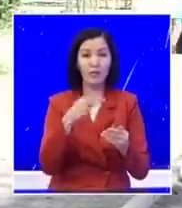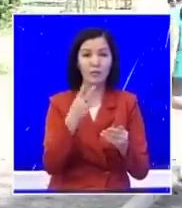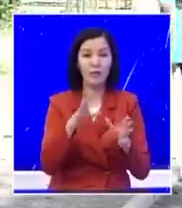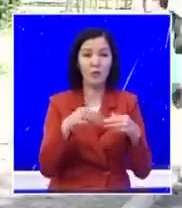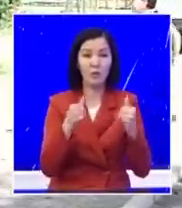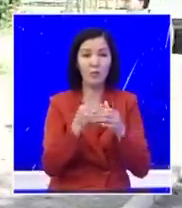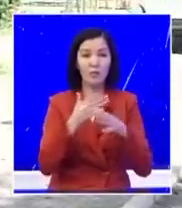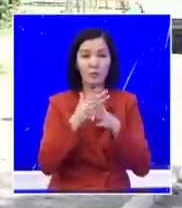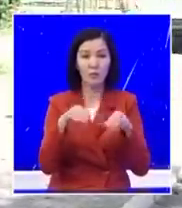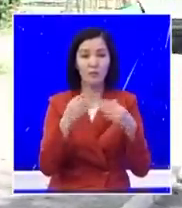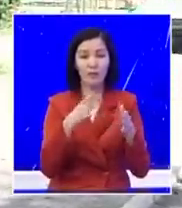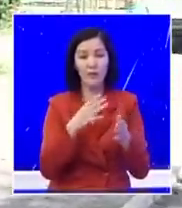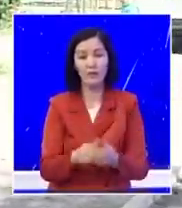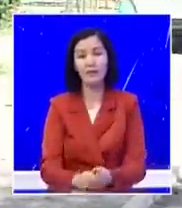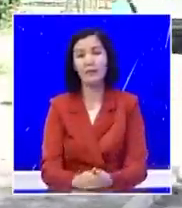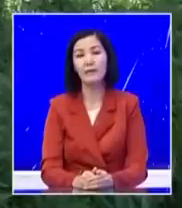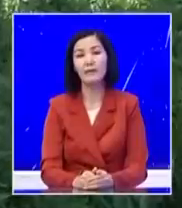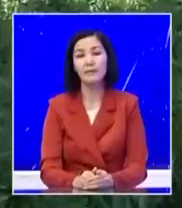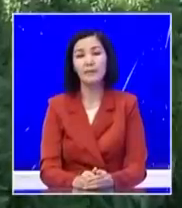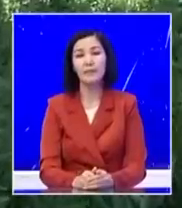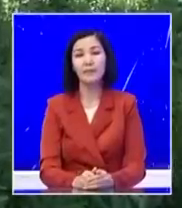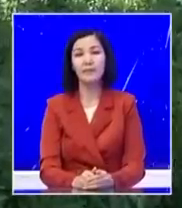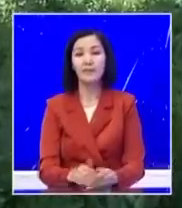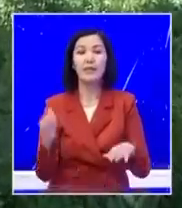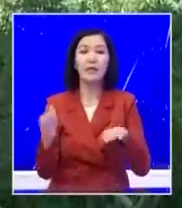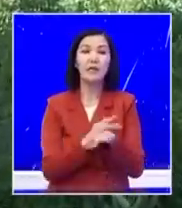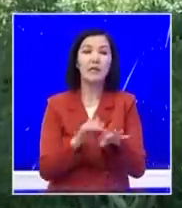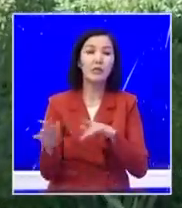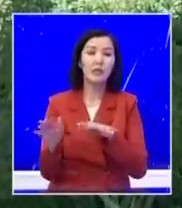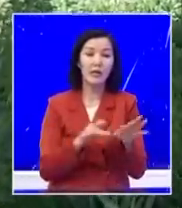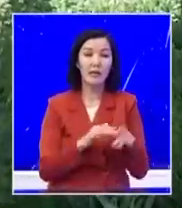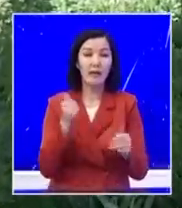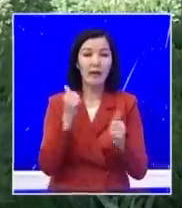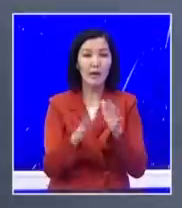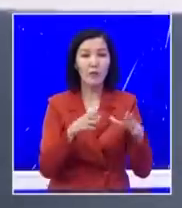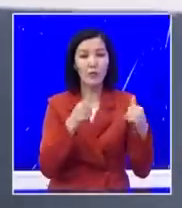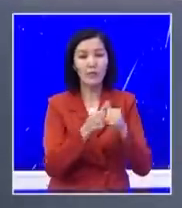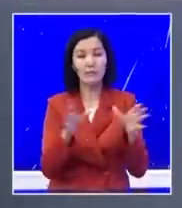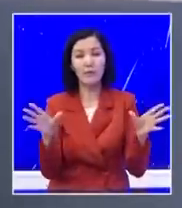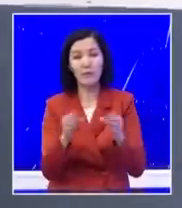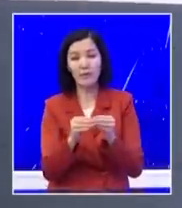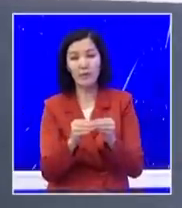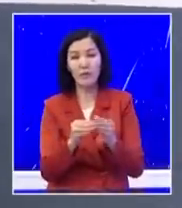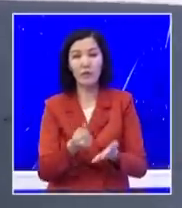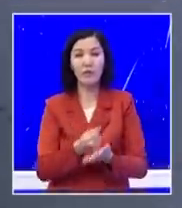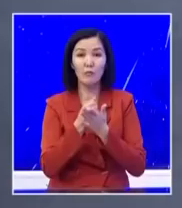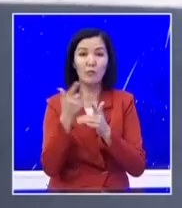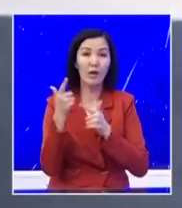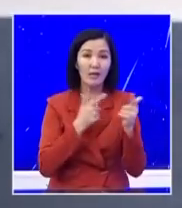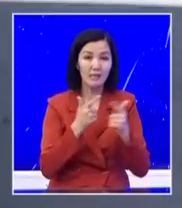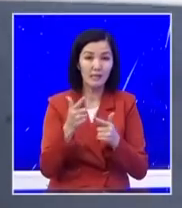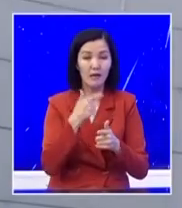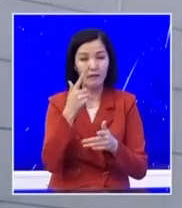22 жанияға үлестірудеміз. Игі шарады жан жайсаң жандар әр отбасымен бірге болатындығын айтып, демеу болуға әзір